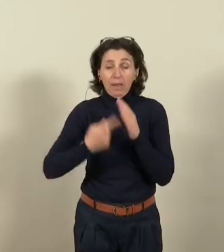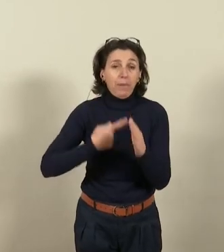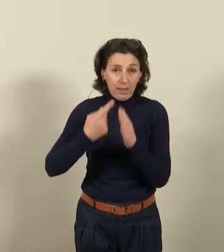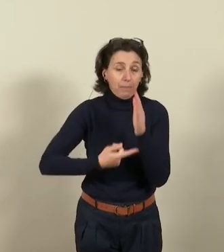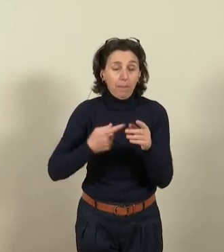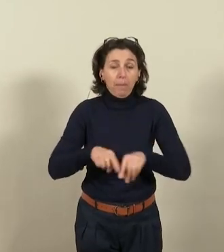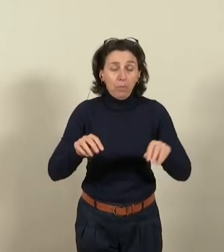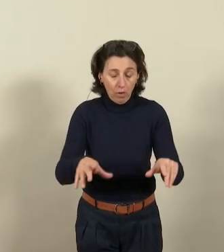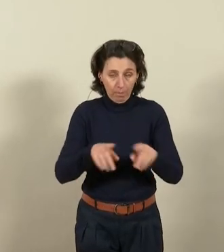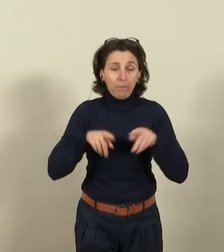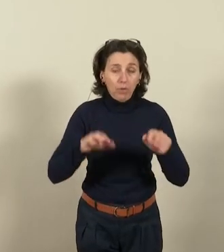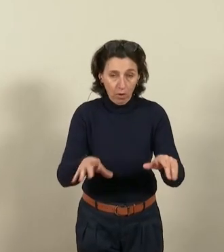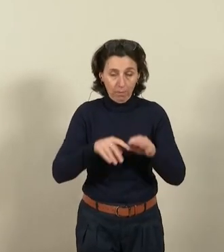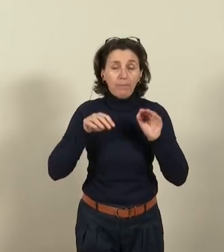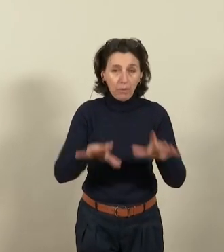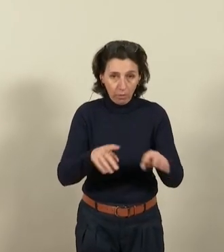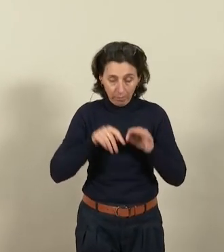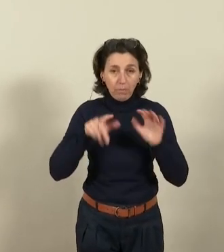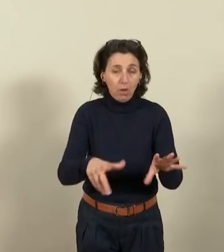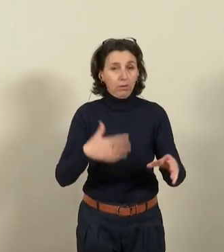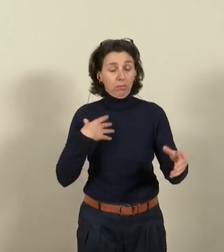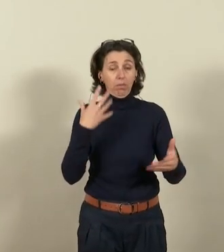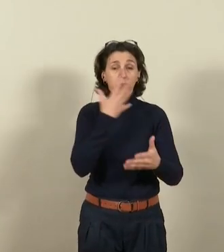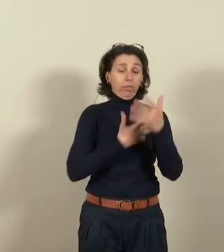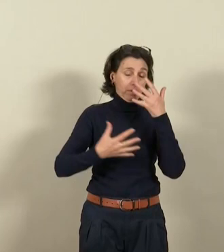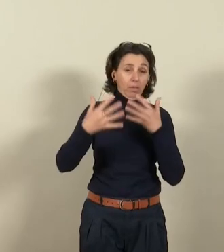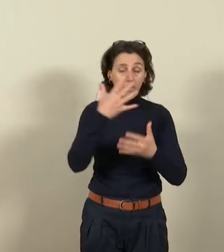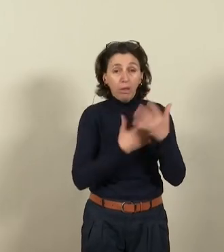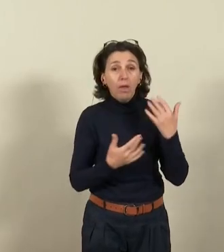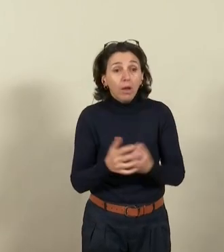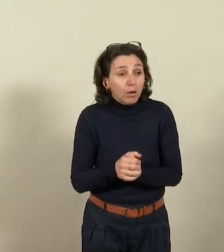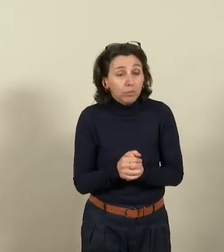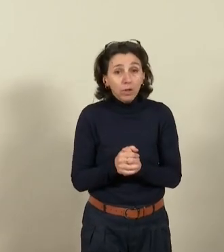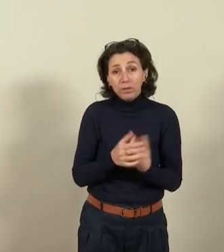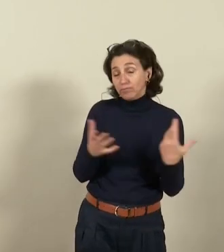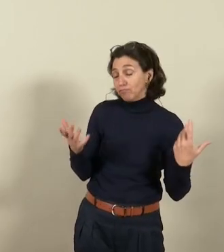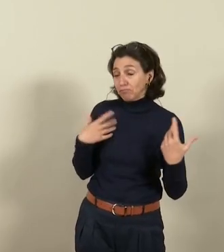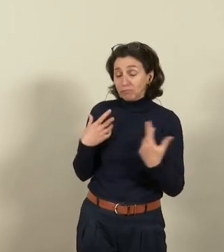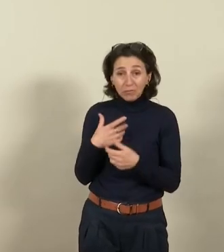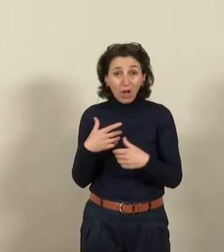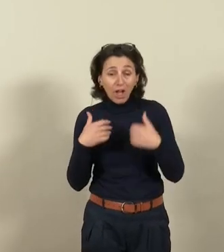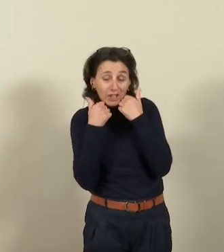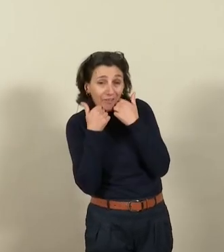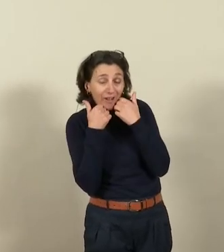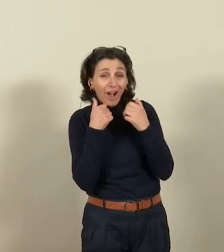limites vouloir ménager la chèvre et le chou c'est toujours prendre le parti de la chèvre allez trêve de sarcasme le sujet